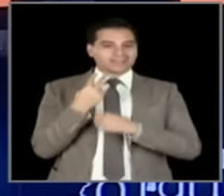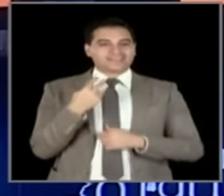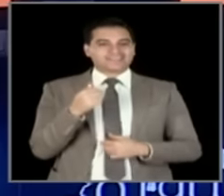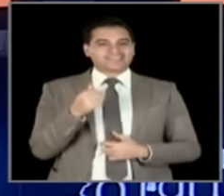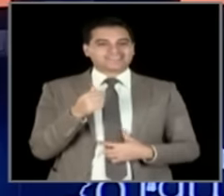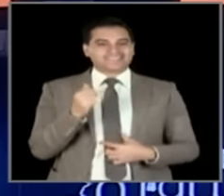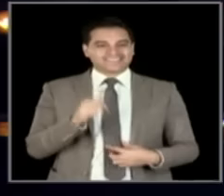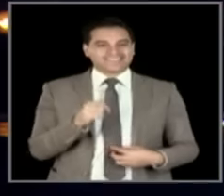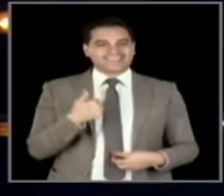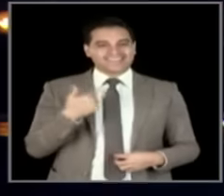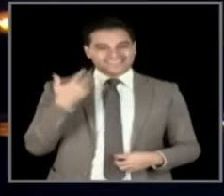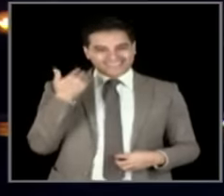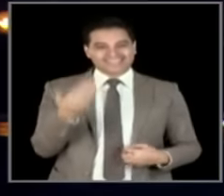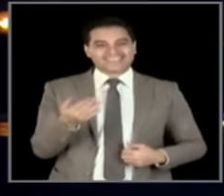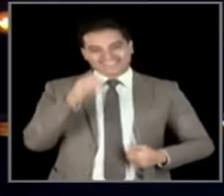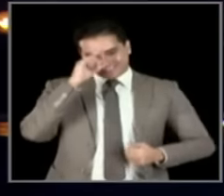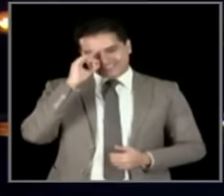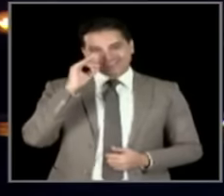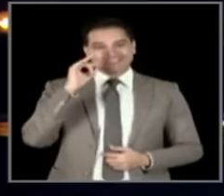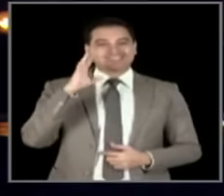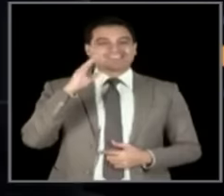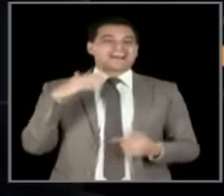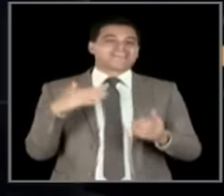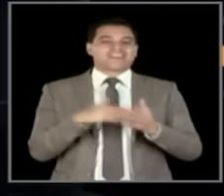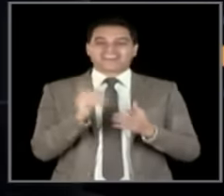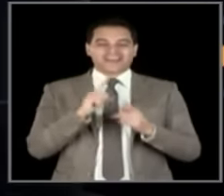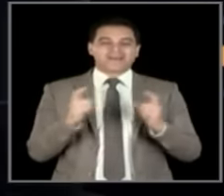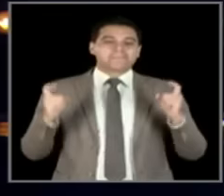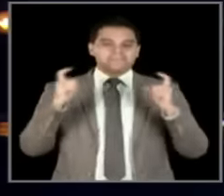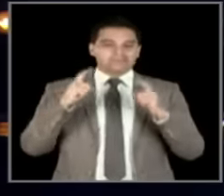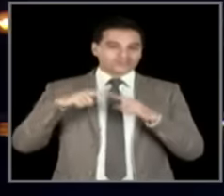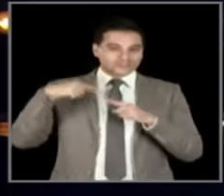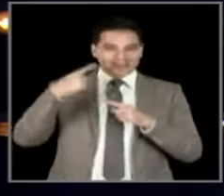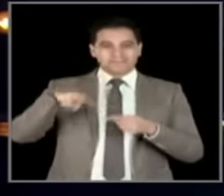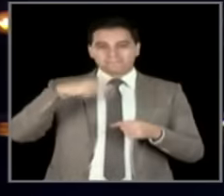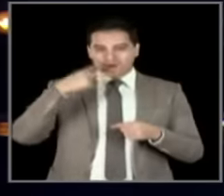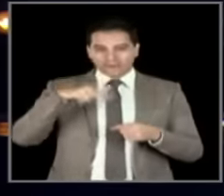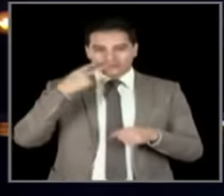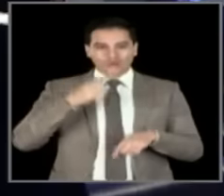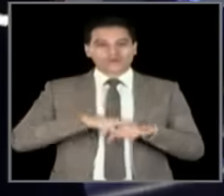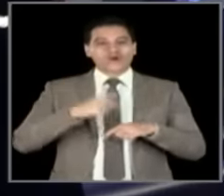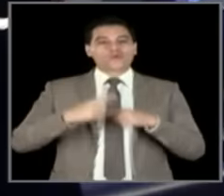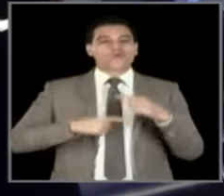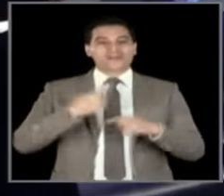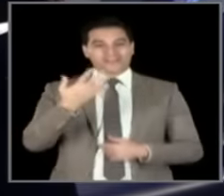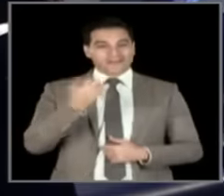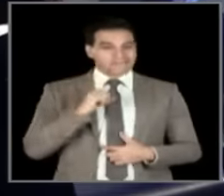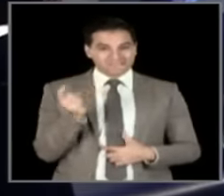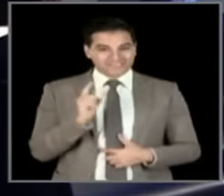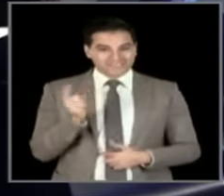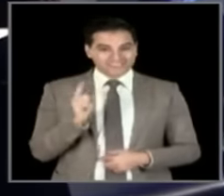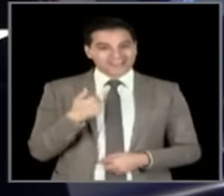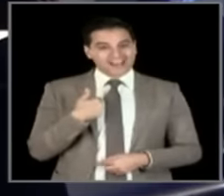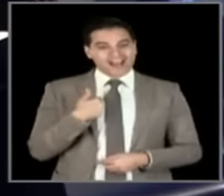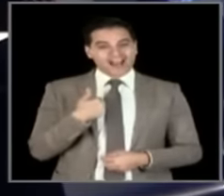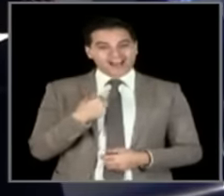المره دي نجيبها في الفاينل ان شاء الله. ان شاء الله. لا الماتش اللي جاي مكرونه بشاميل وكنافه. حاضر.